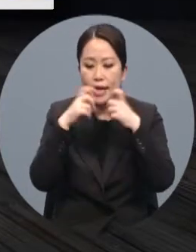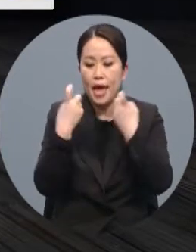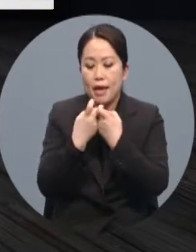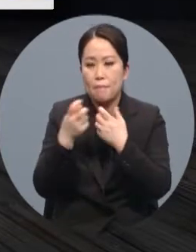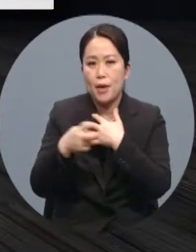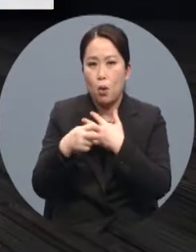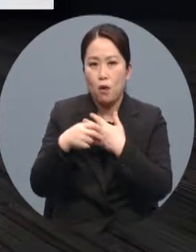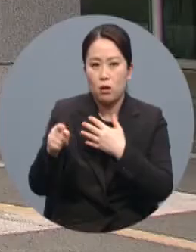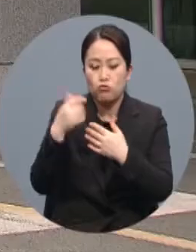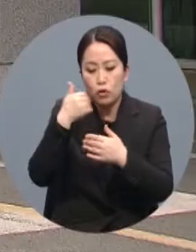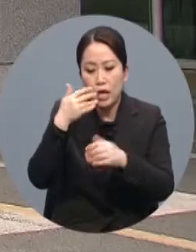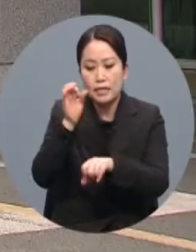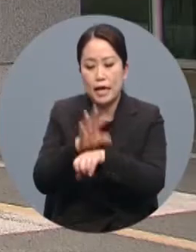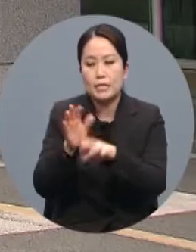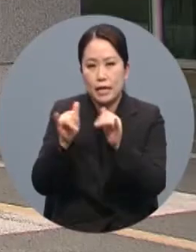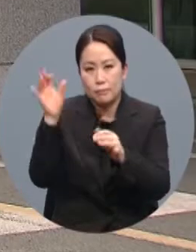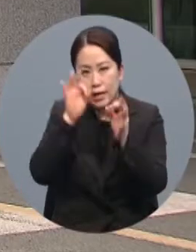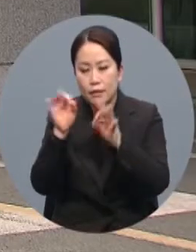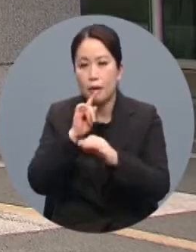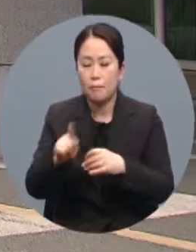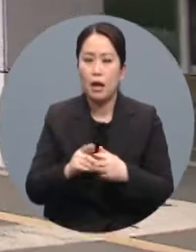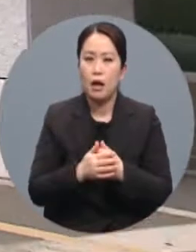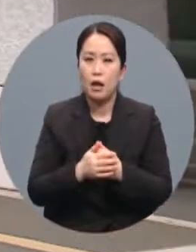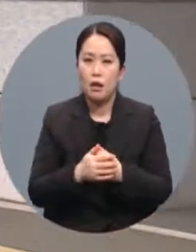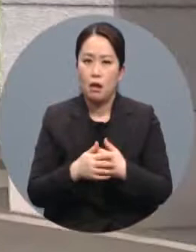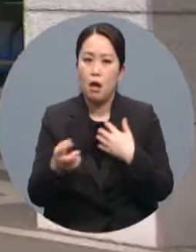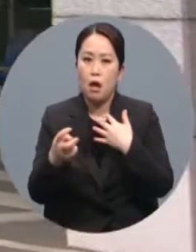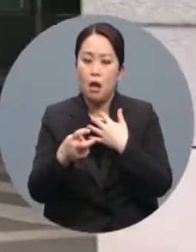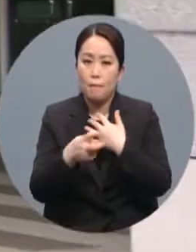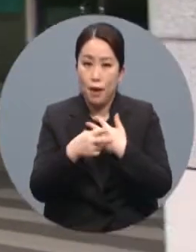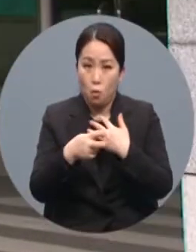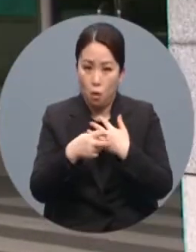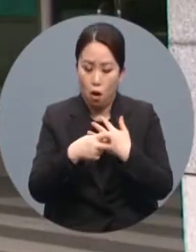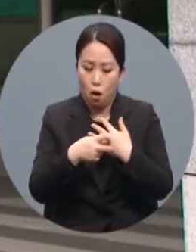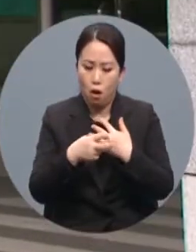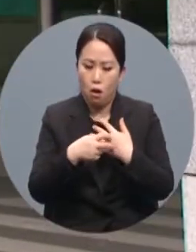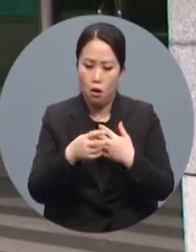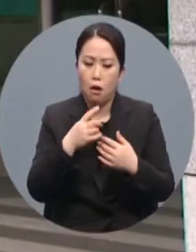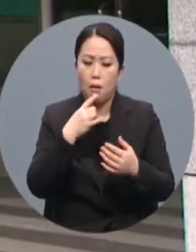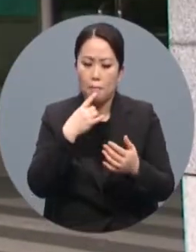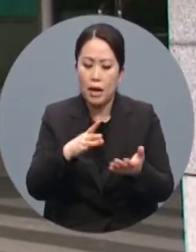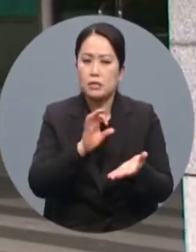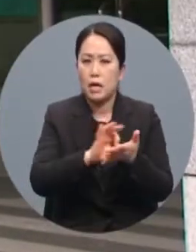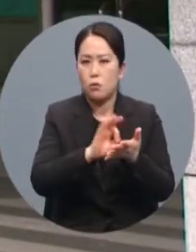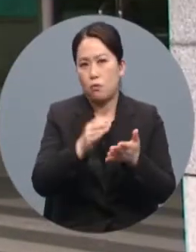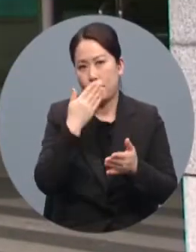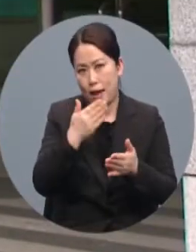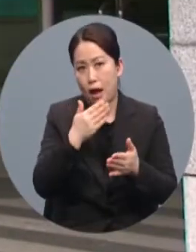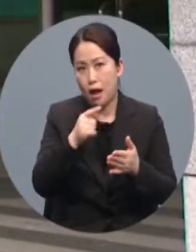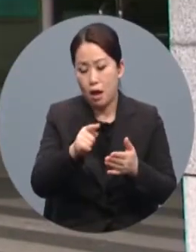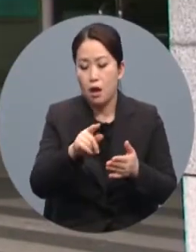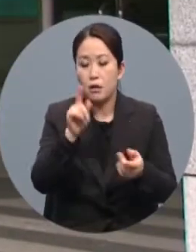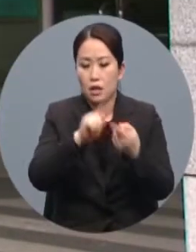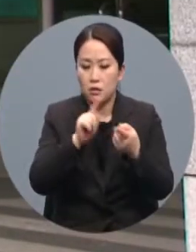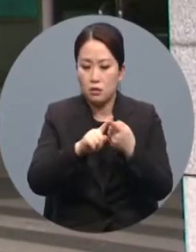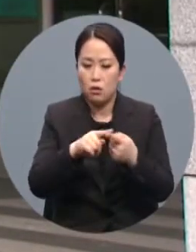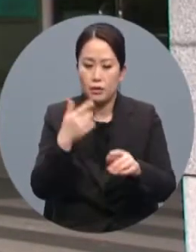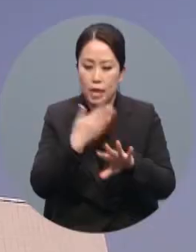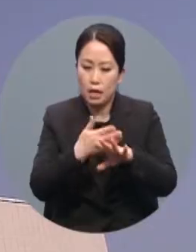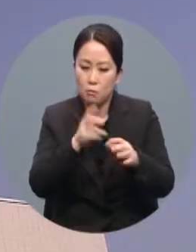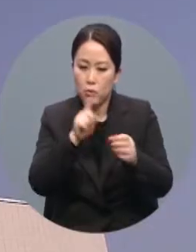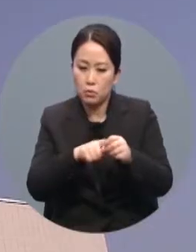를 압박한 겁니다 부산시민의 병원으로 안정된 이 침례병원 부지의 용도변경 을 절대 허용하지 않겠다고 못 받고